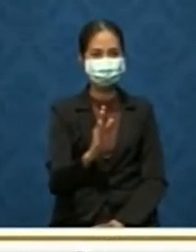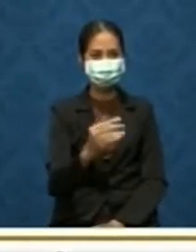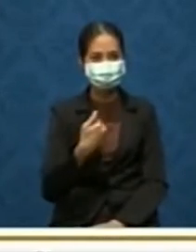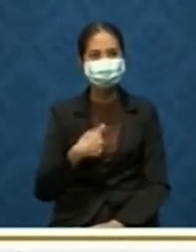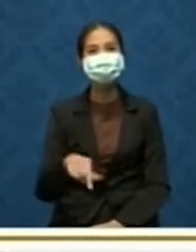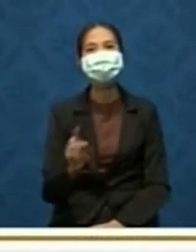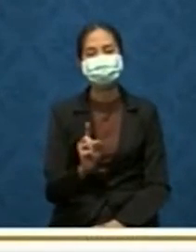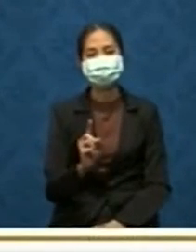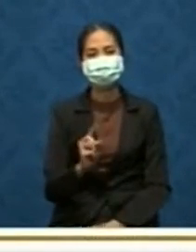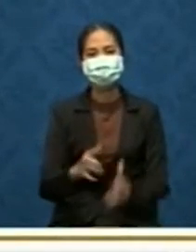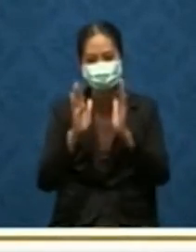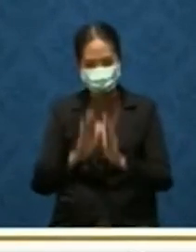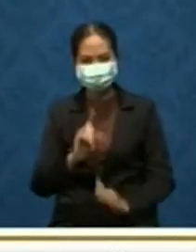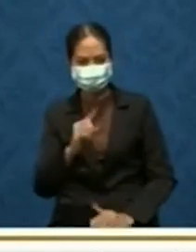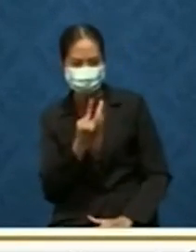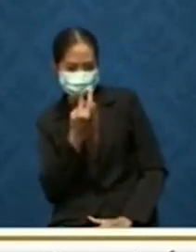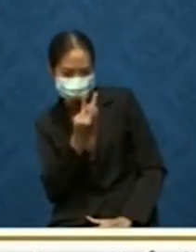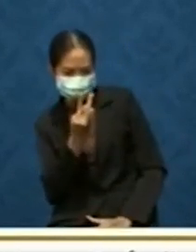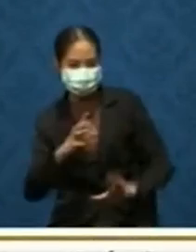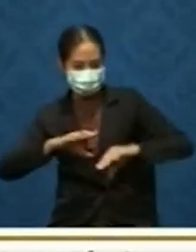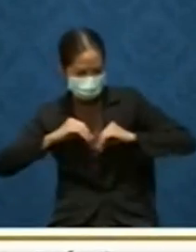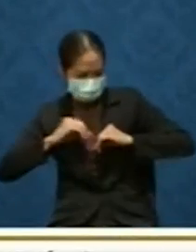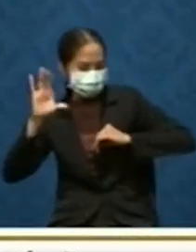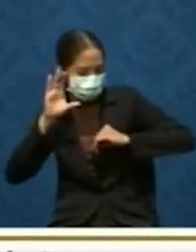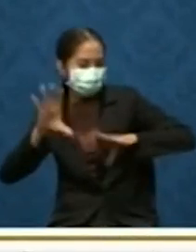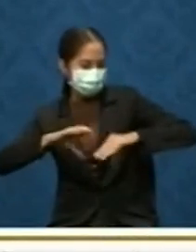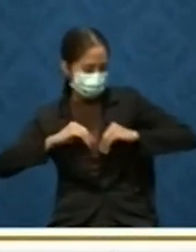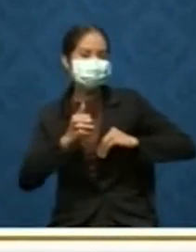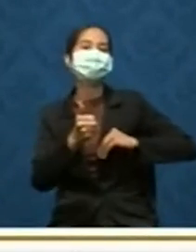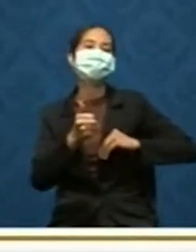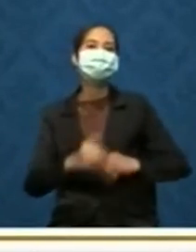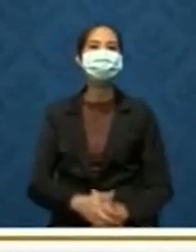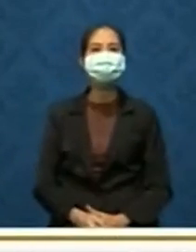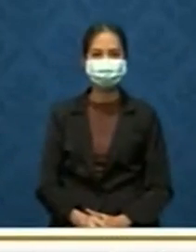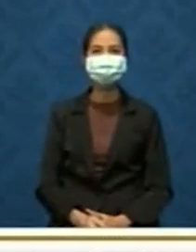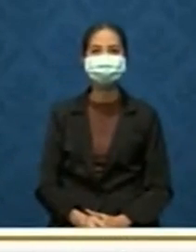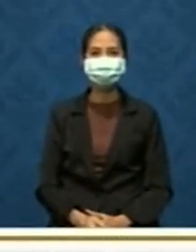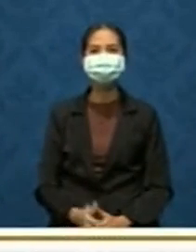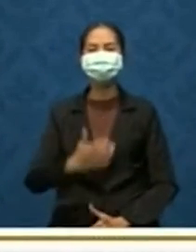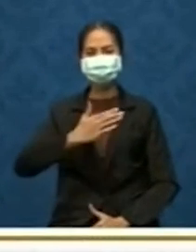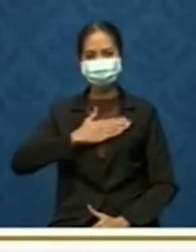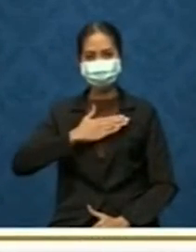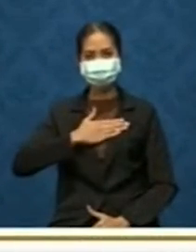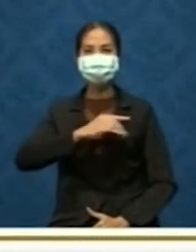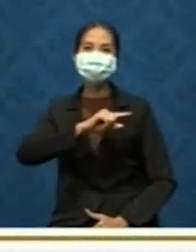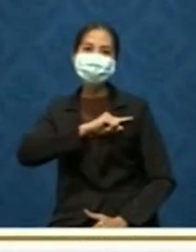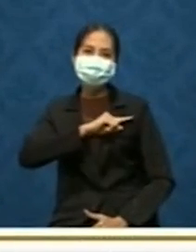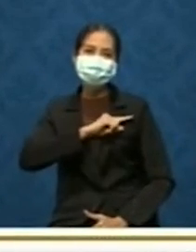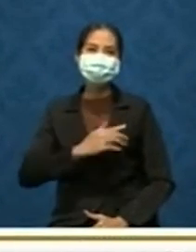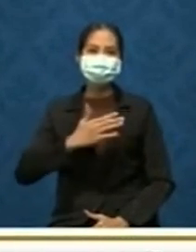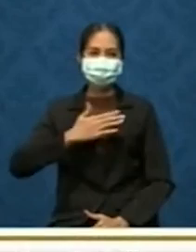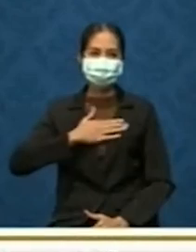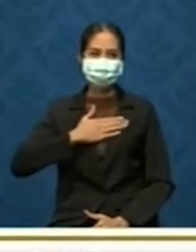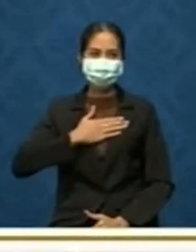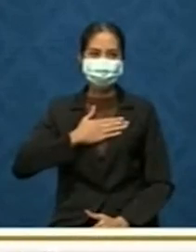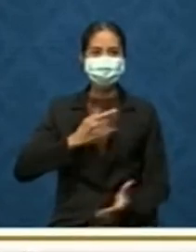ผู้คนเชื่อถือและเป็นที่พักพิงของพี่น้องประชาชนได้ในส่วนตัวของผมแล้วผมเป็นนายประกัน